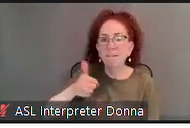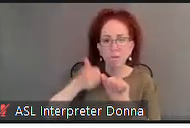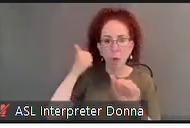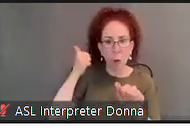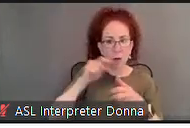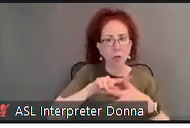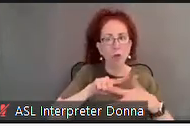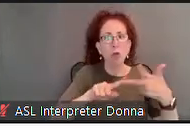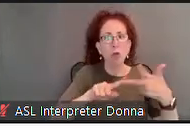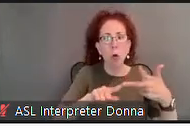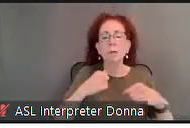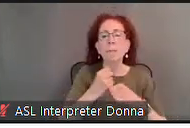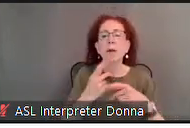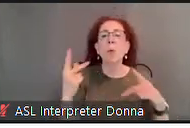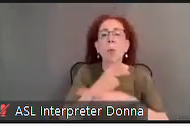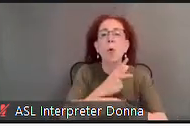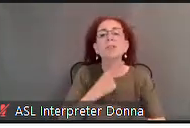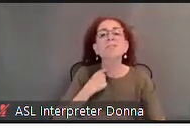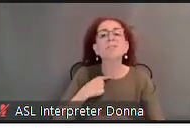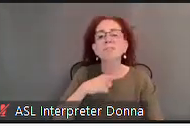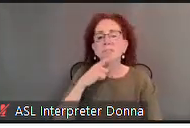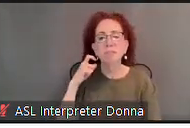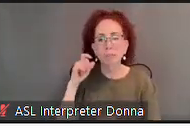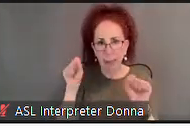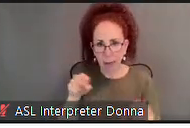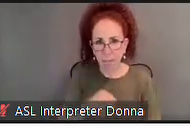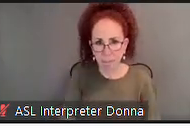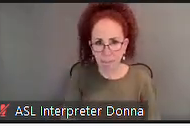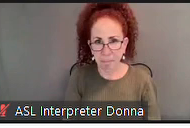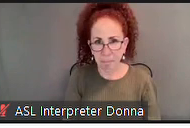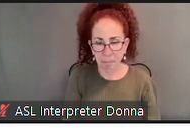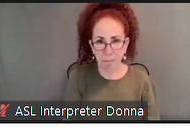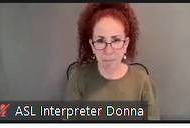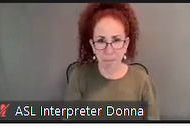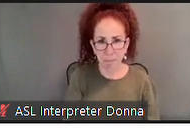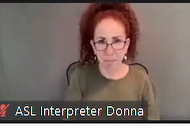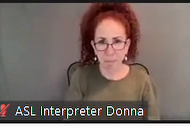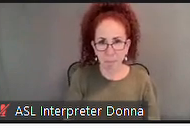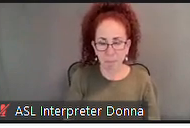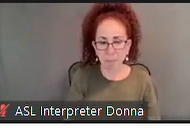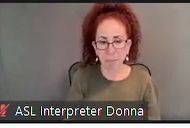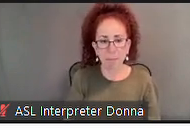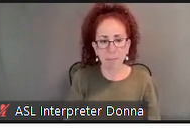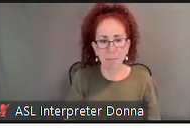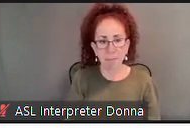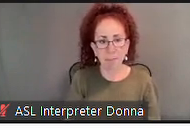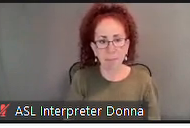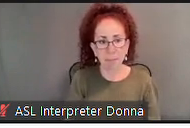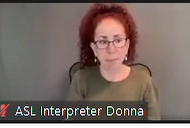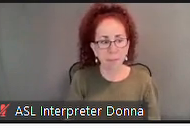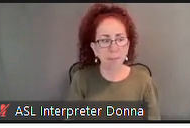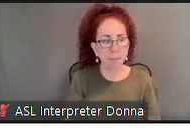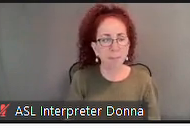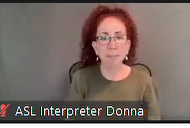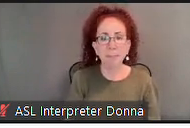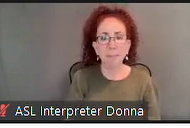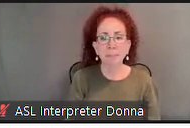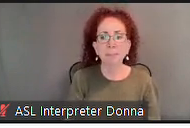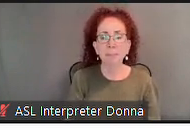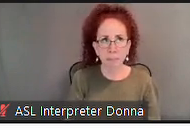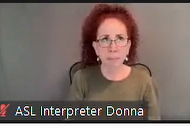像你刚才也谈到了，要尽量是避免喝那些有咖啡因的或者